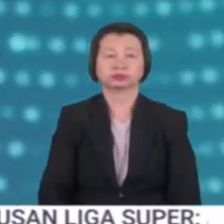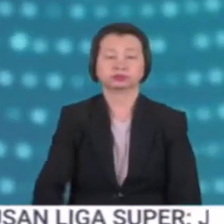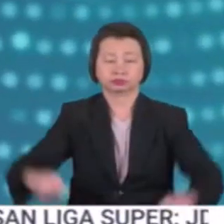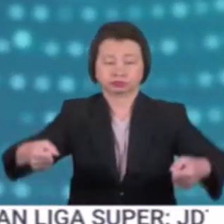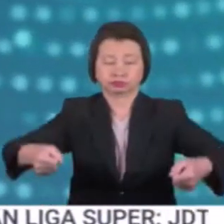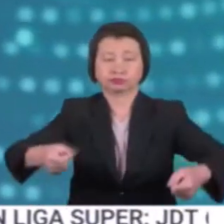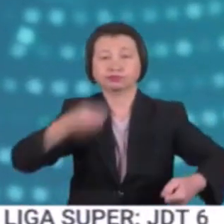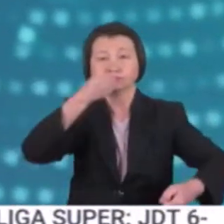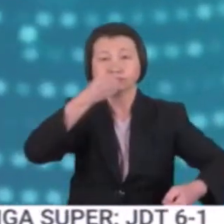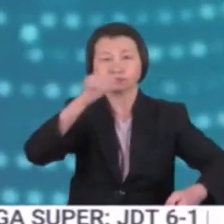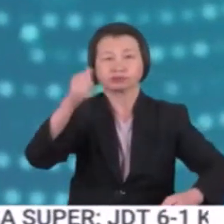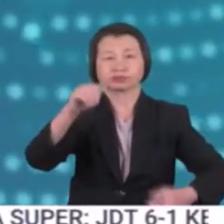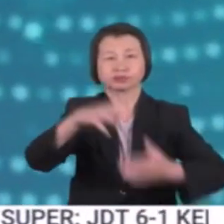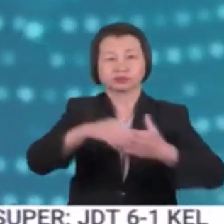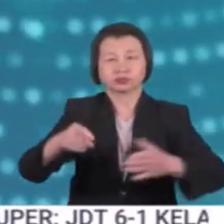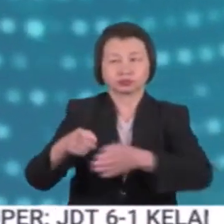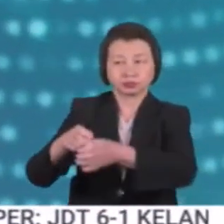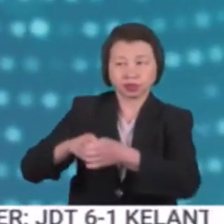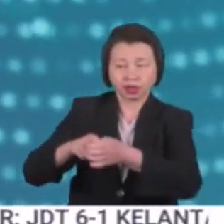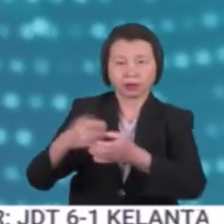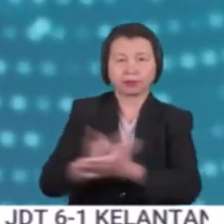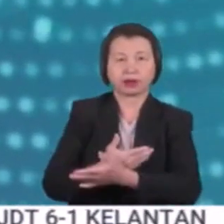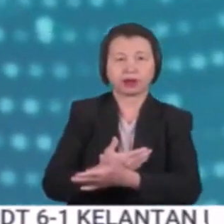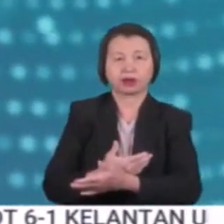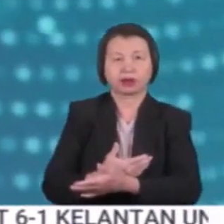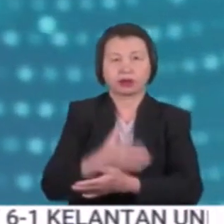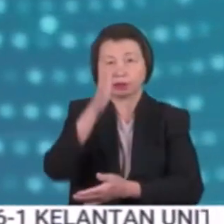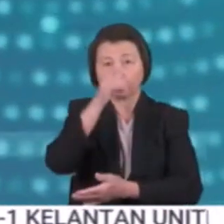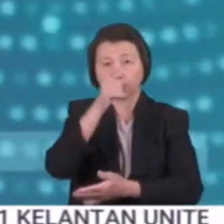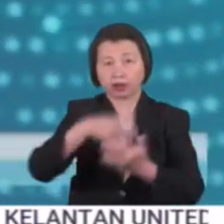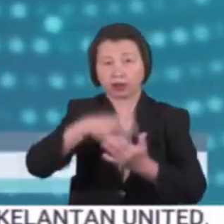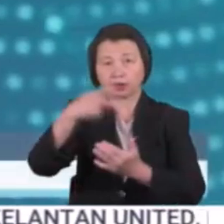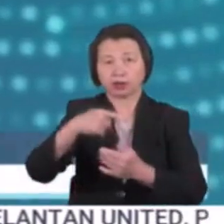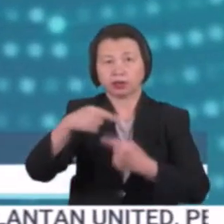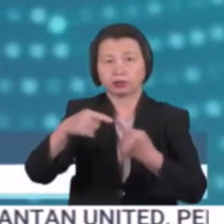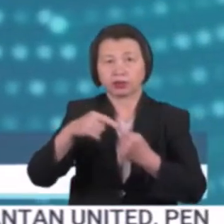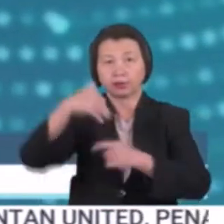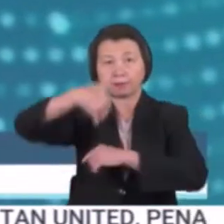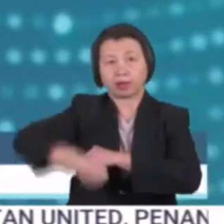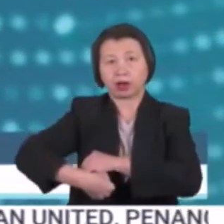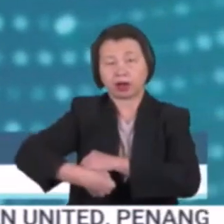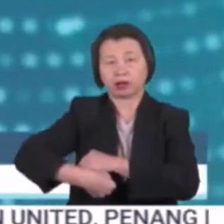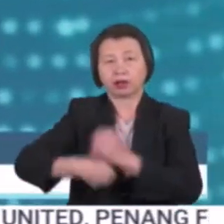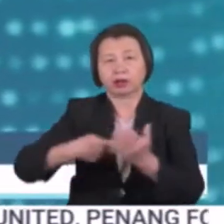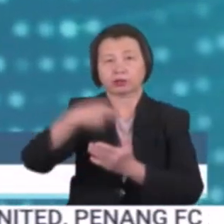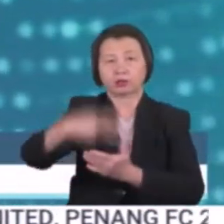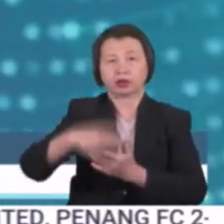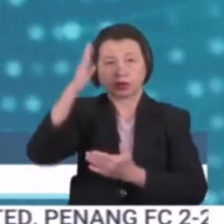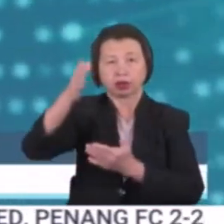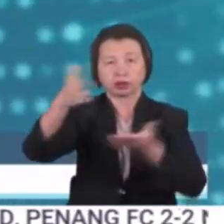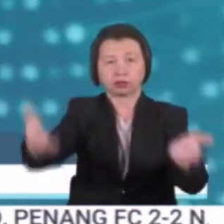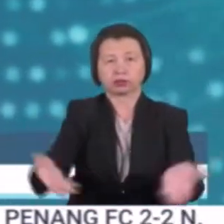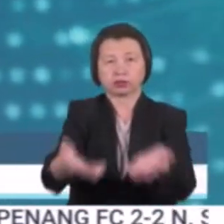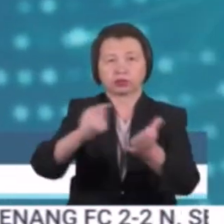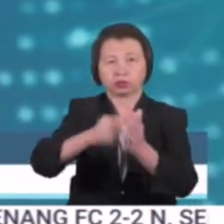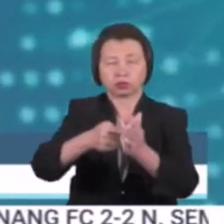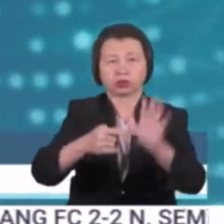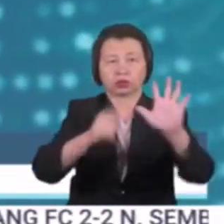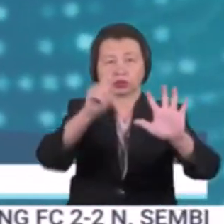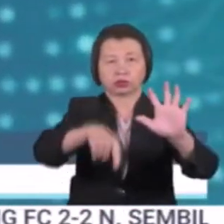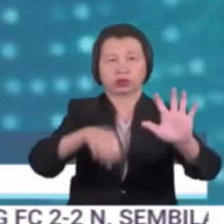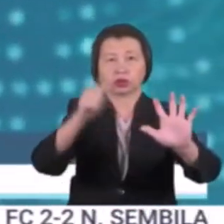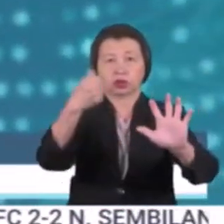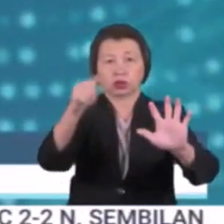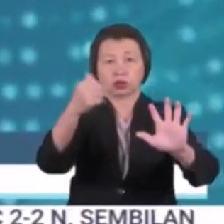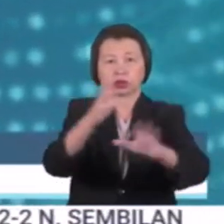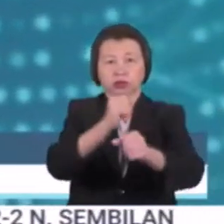Set combo menu RM10, tarikan baharu program Melaka Bila Larut Malam. Inisiatif yang bakal diperkenal bermula 5 Oktober